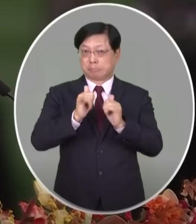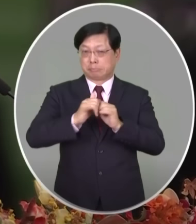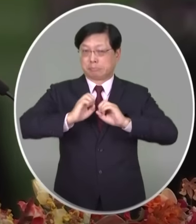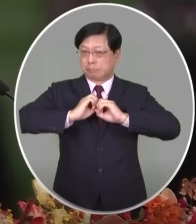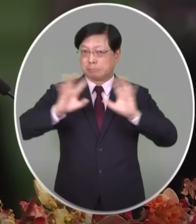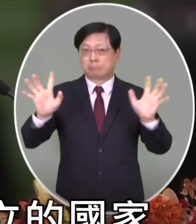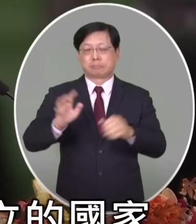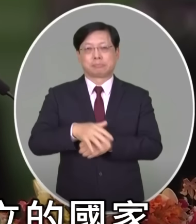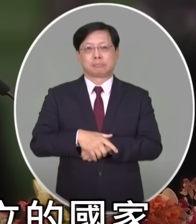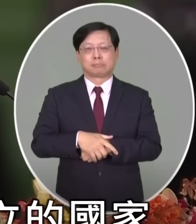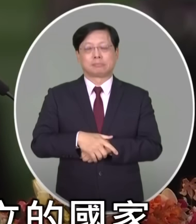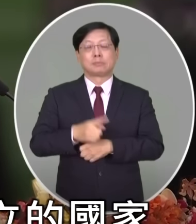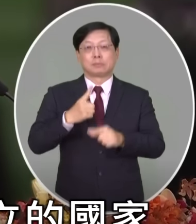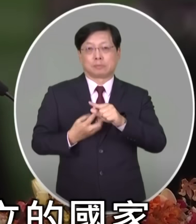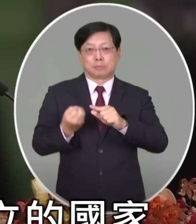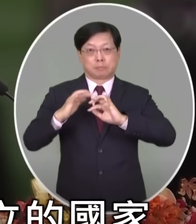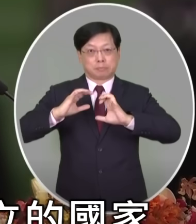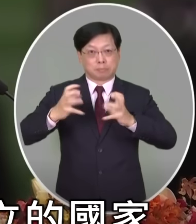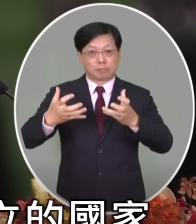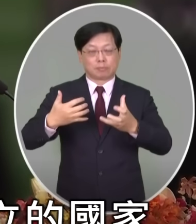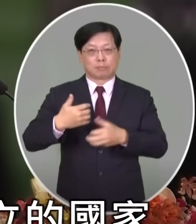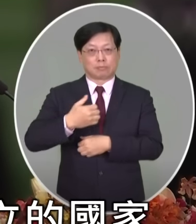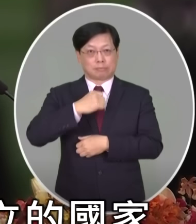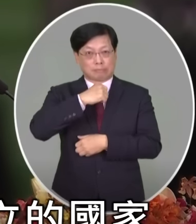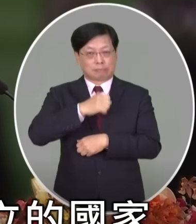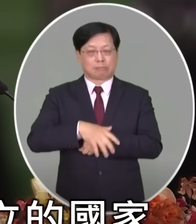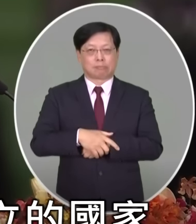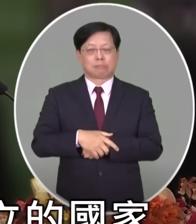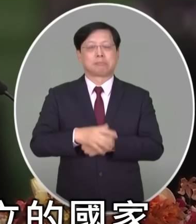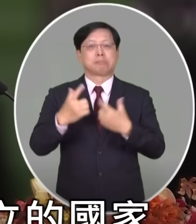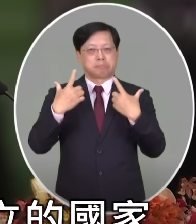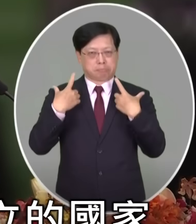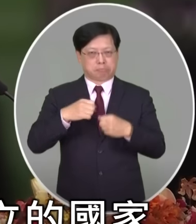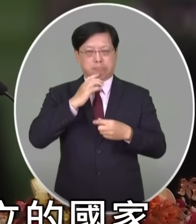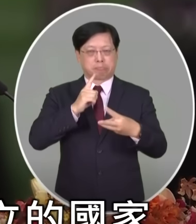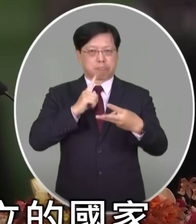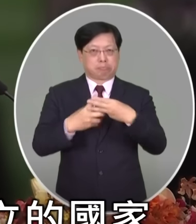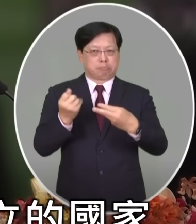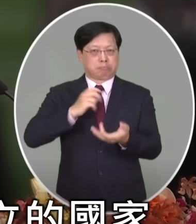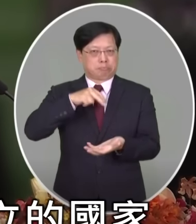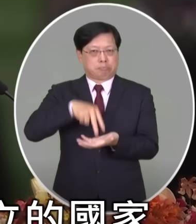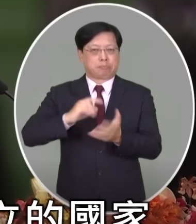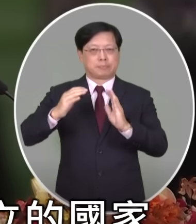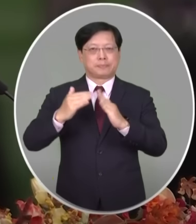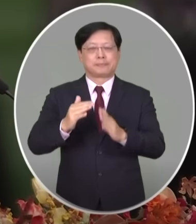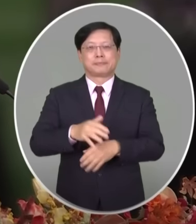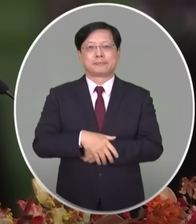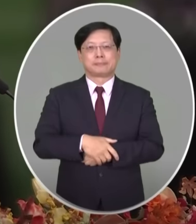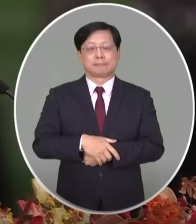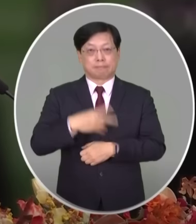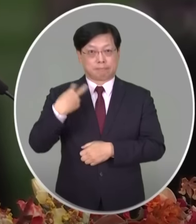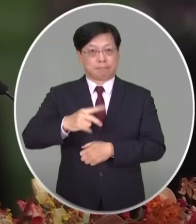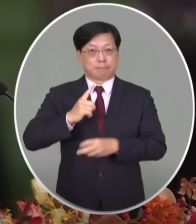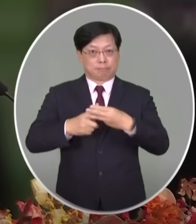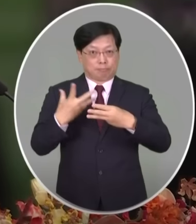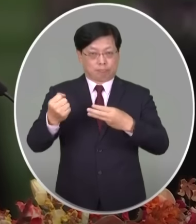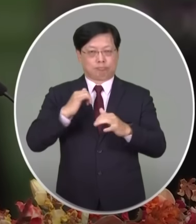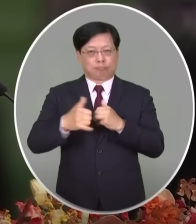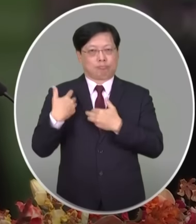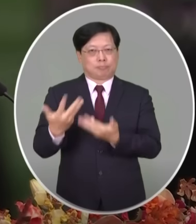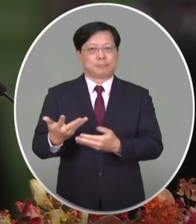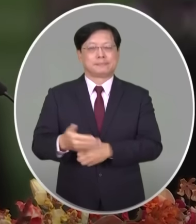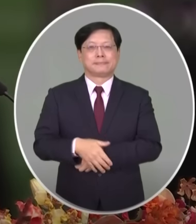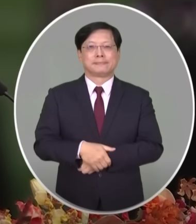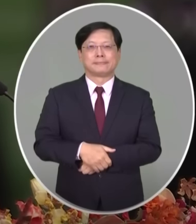达中华民国台湾是一个主权独立的国家，主权在民。